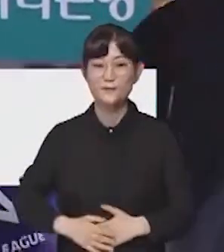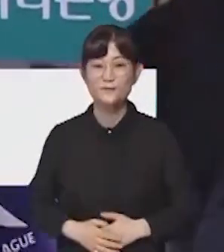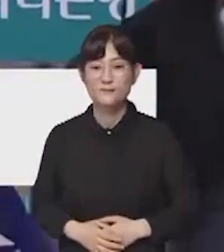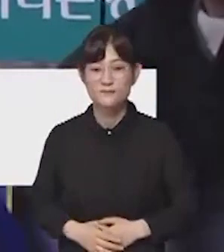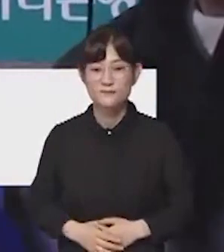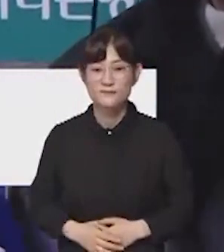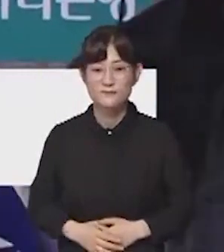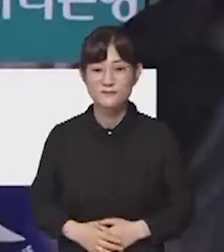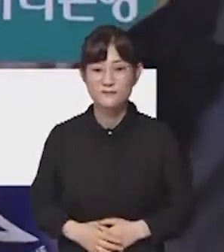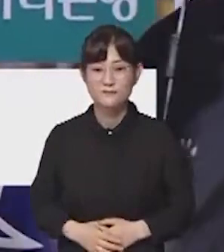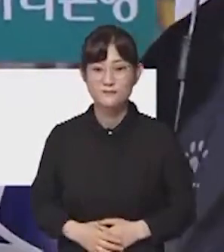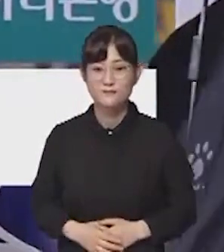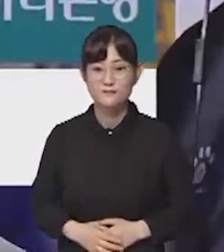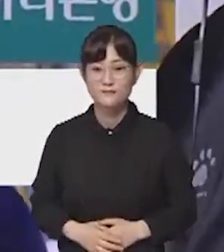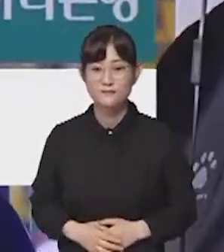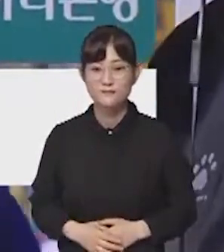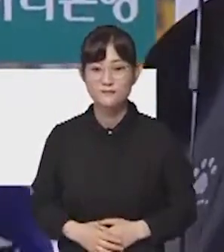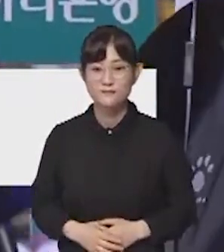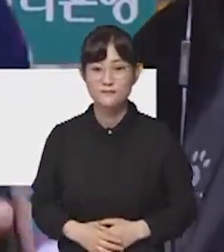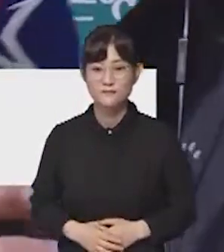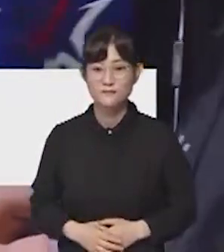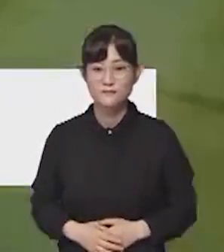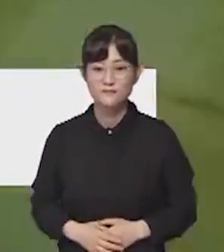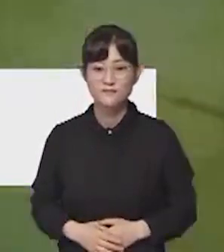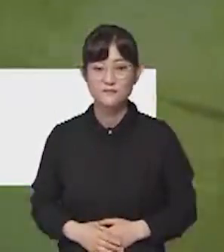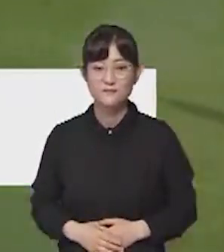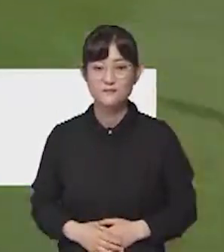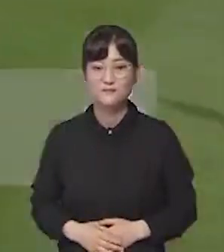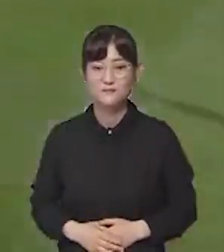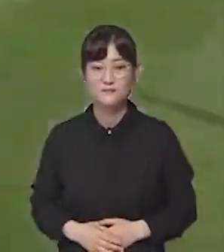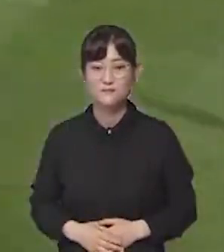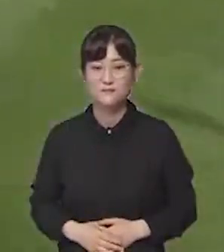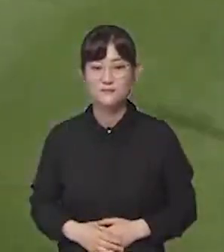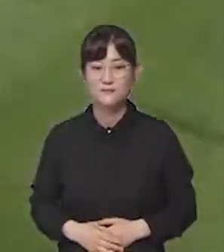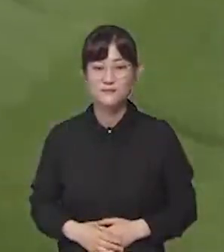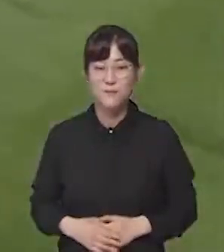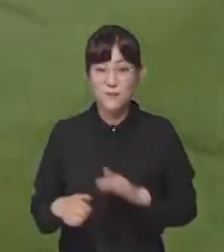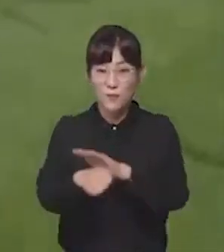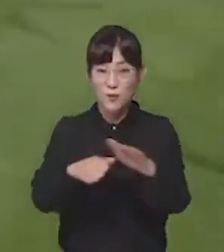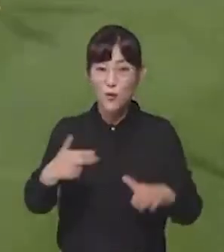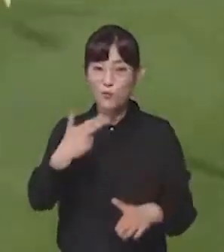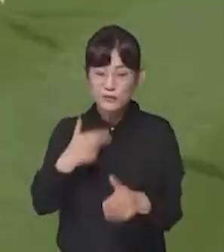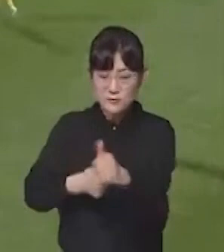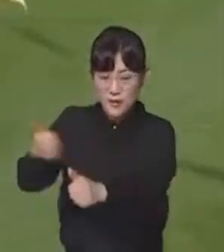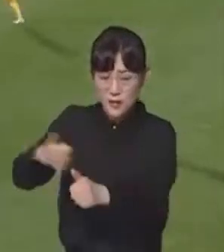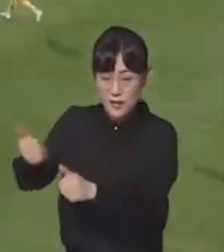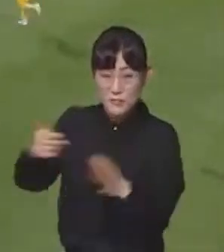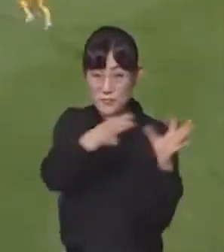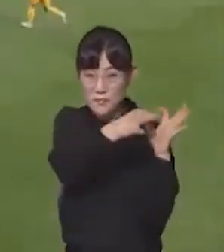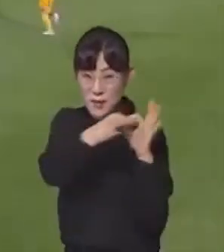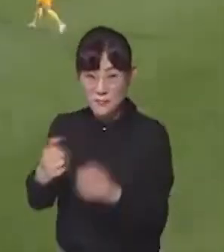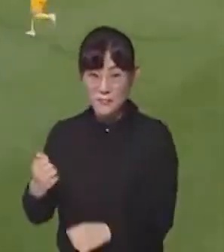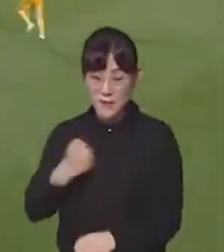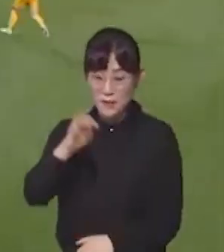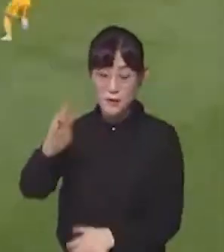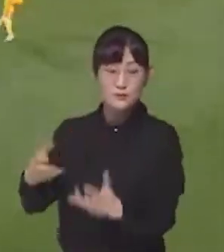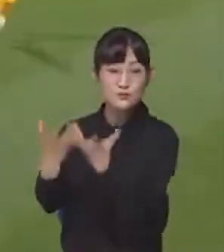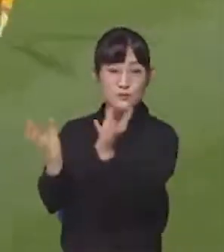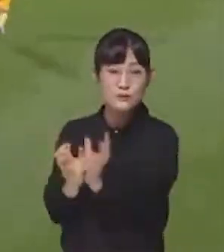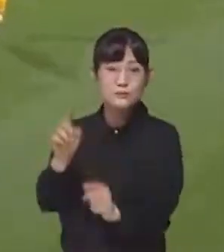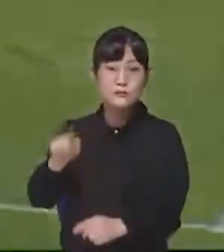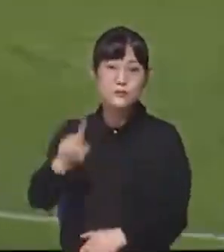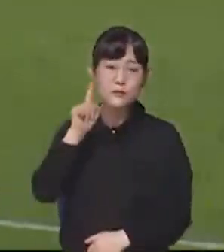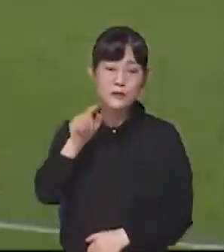feliz e principalmente a torcida e minha família feliz também. 두려움 없이 승리의 기세를 이어가고 있는 광주는